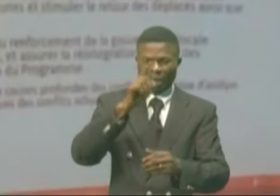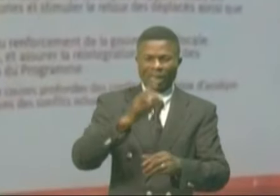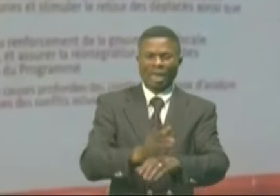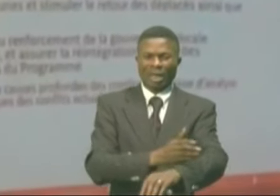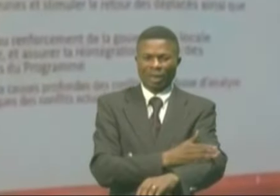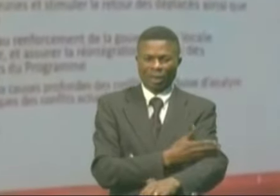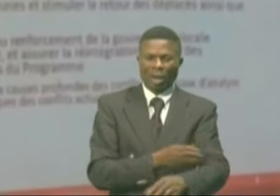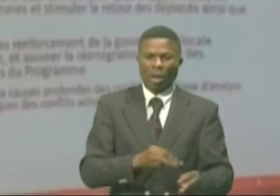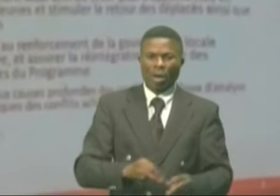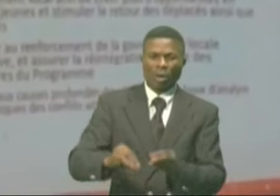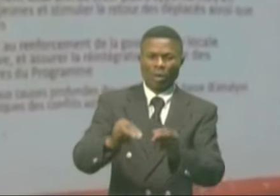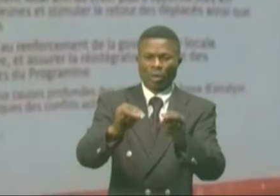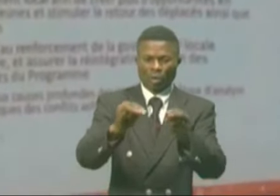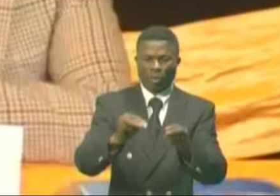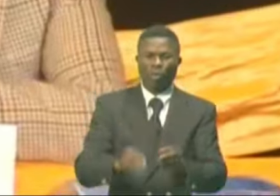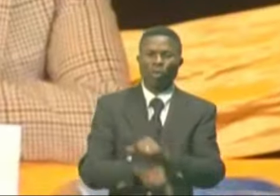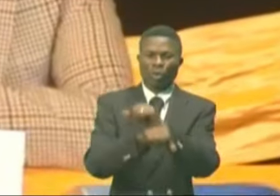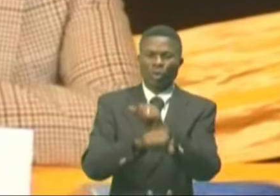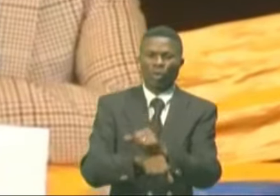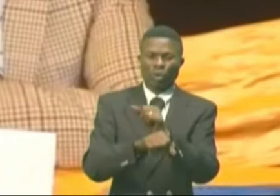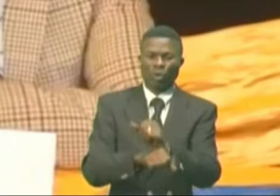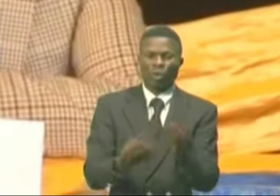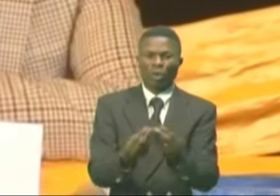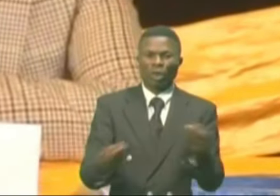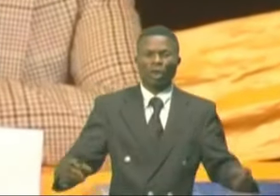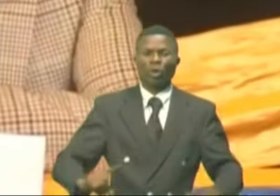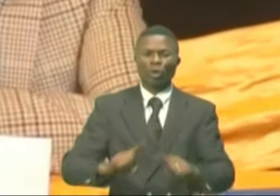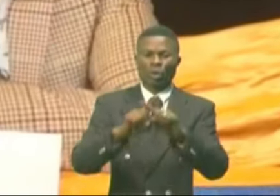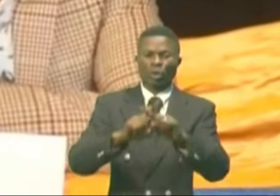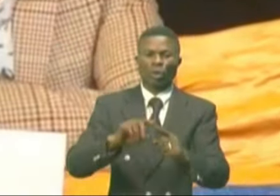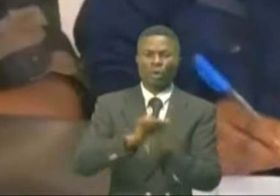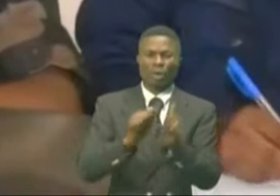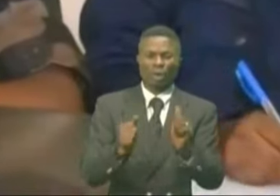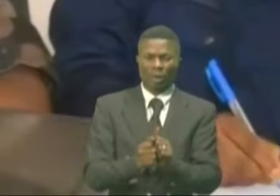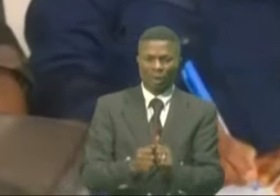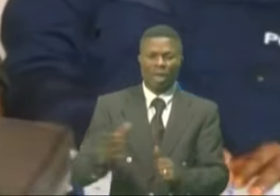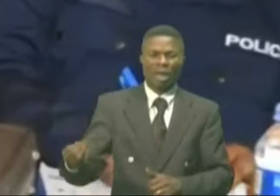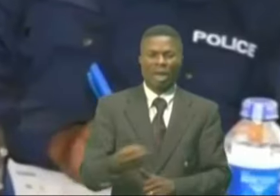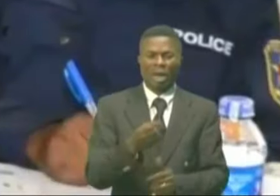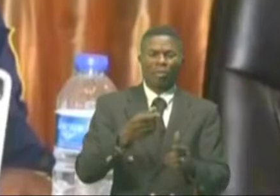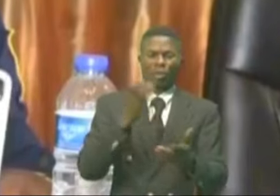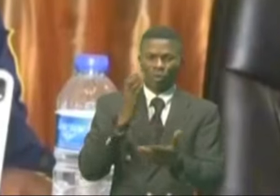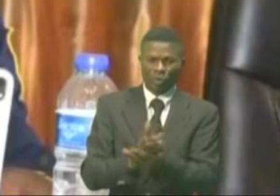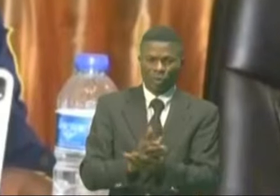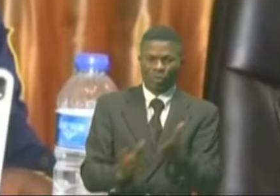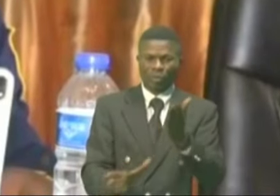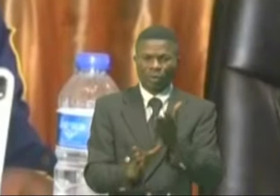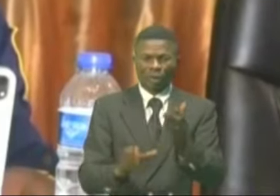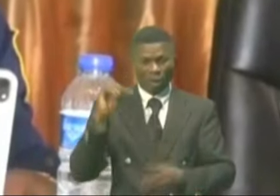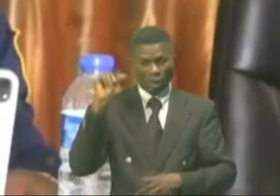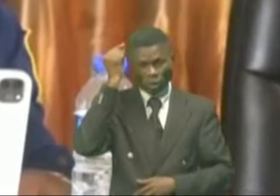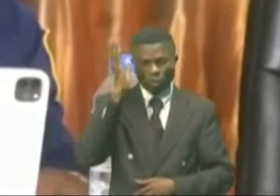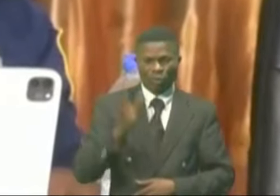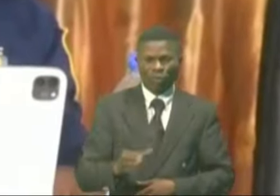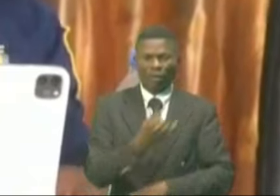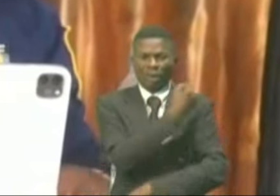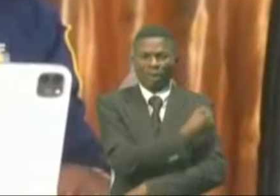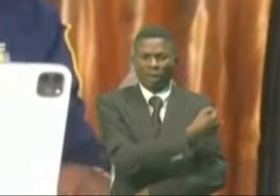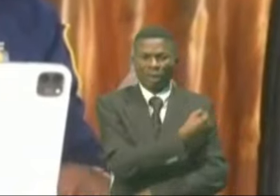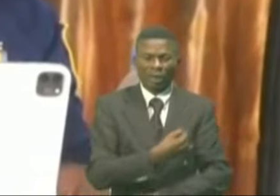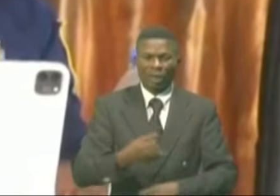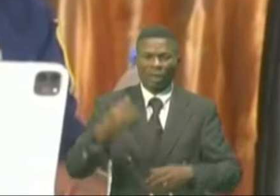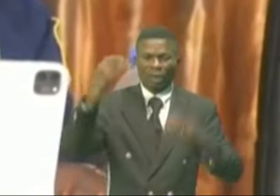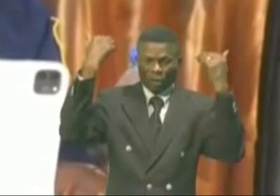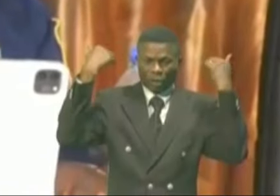et les mécanismes traditionnels de résolution de conflits dans le cadre du DDRCS. C'est le vice-gouverneur de l'Ituri, le commissaire